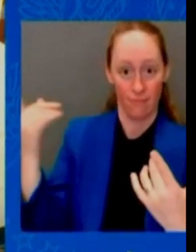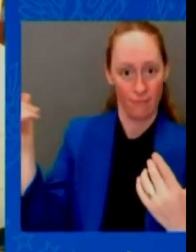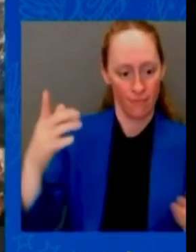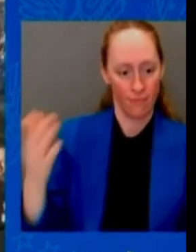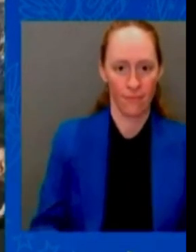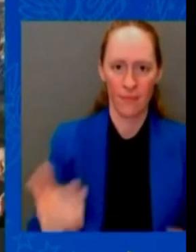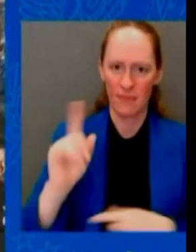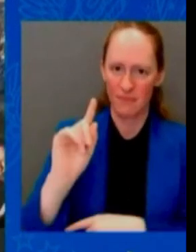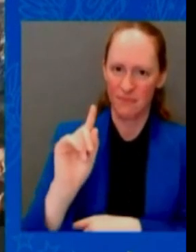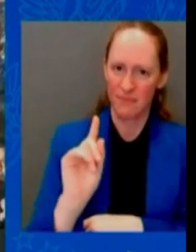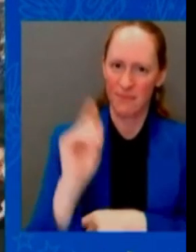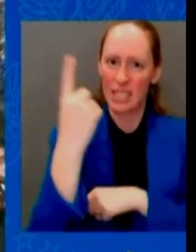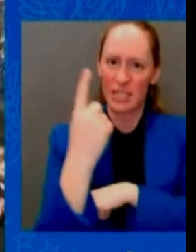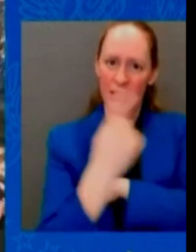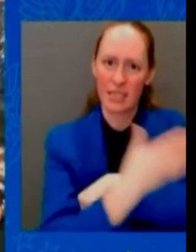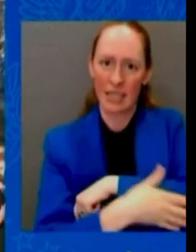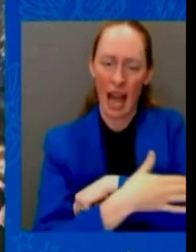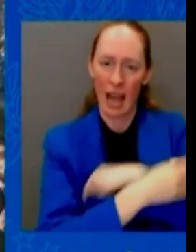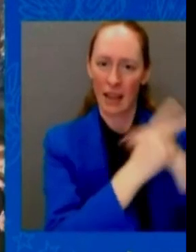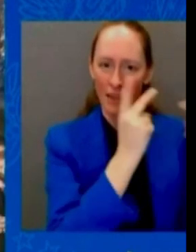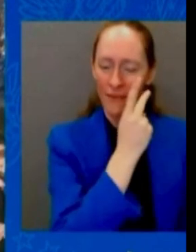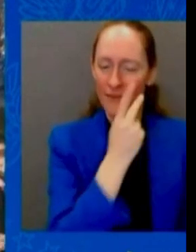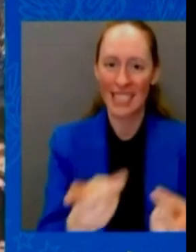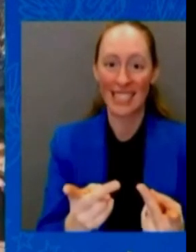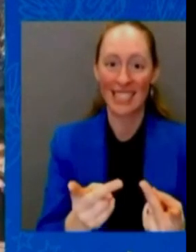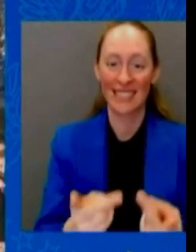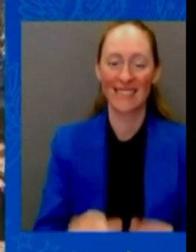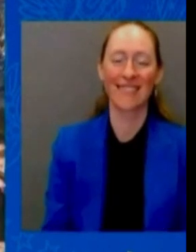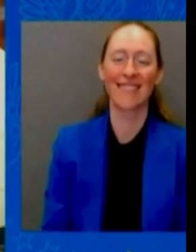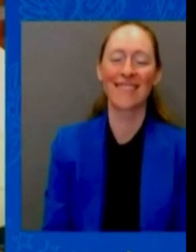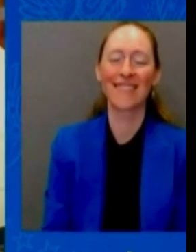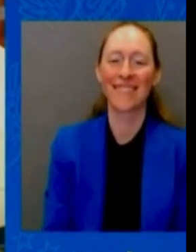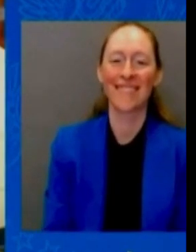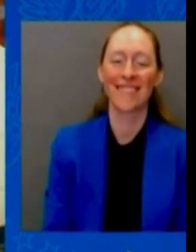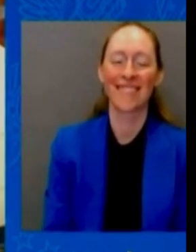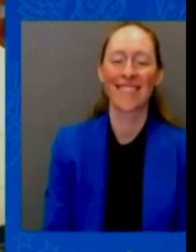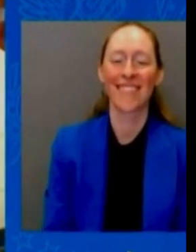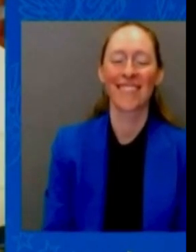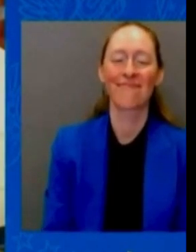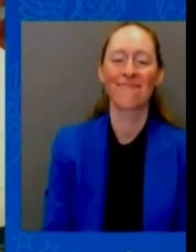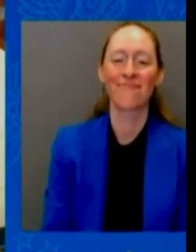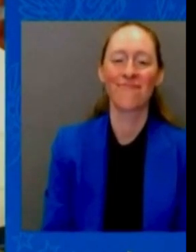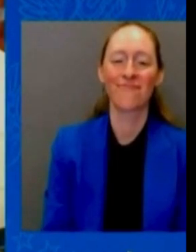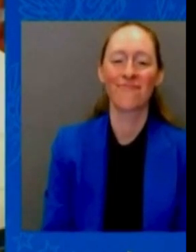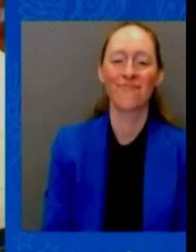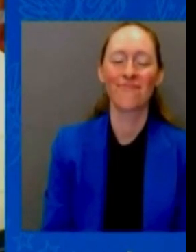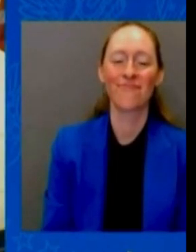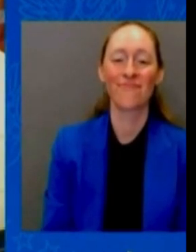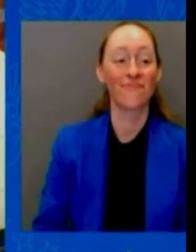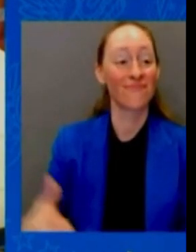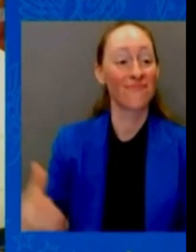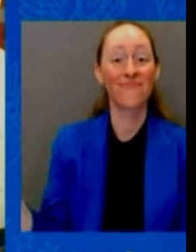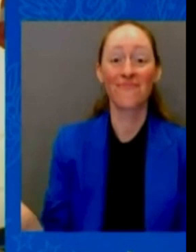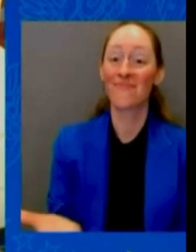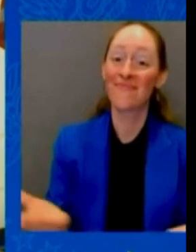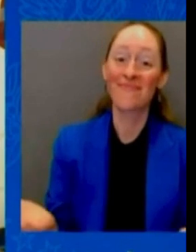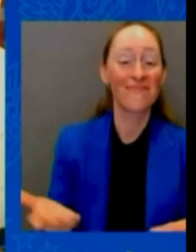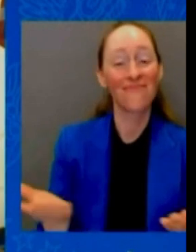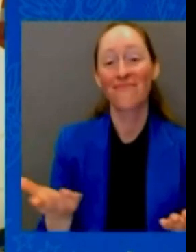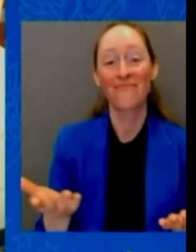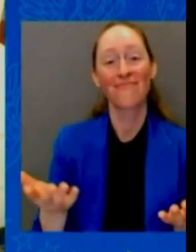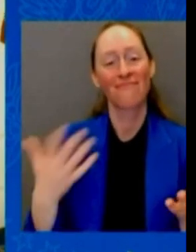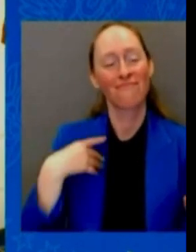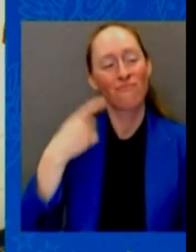And to celebrate the enduring strength and vitality of the great friendship between France and the United States of